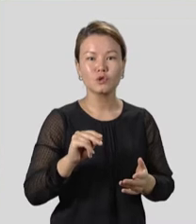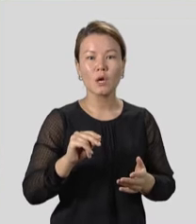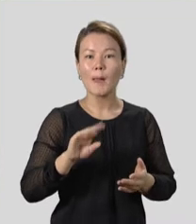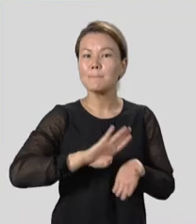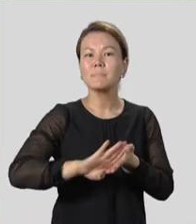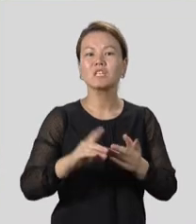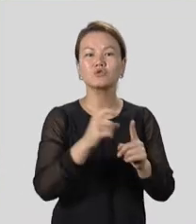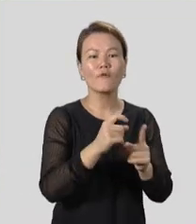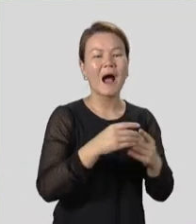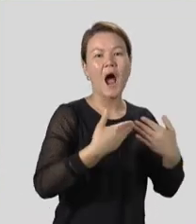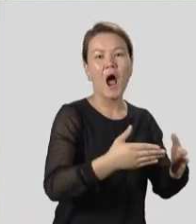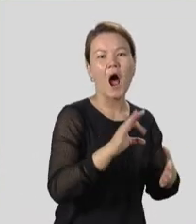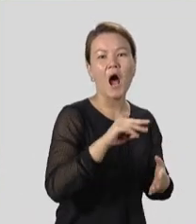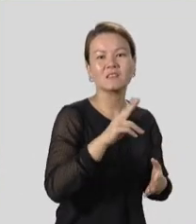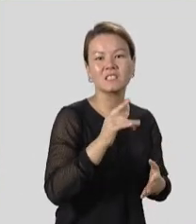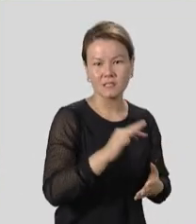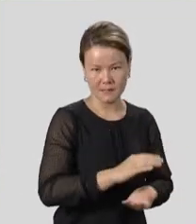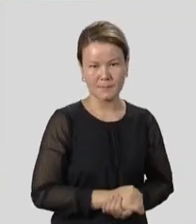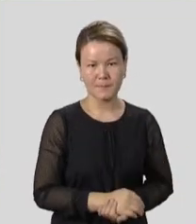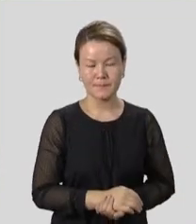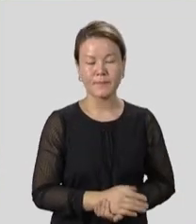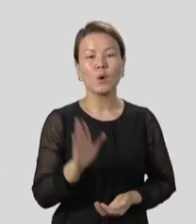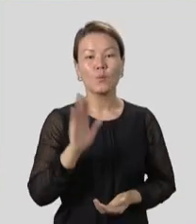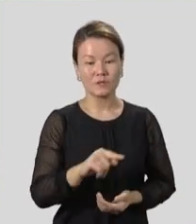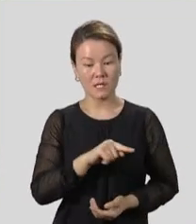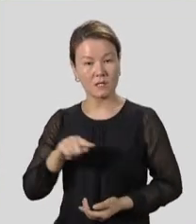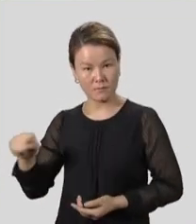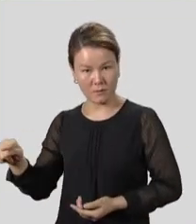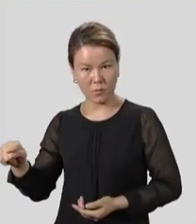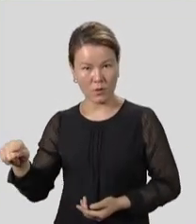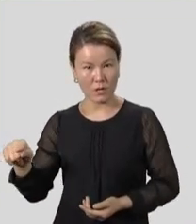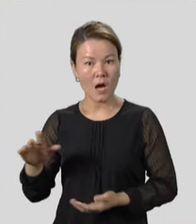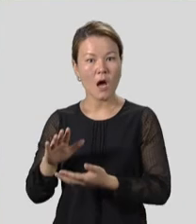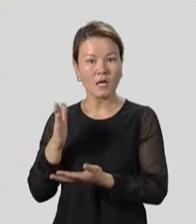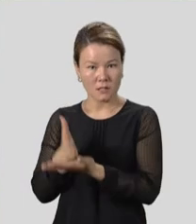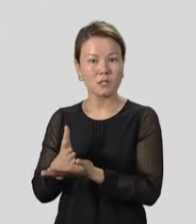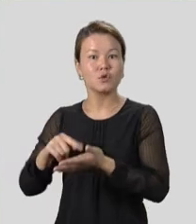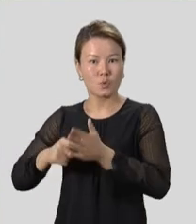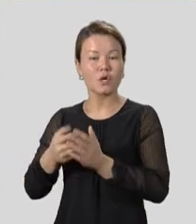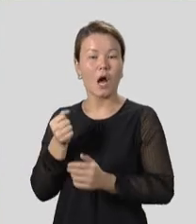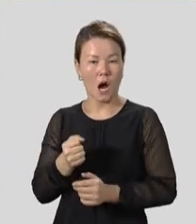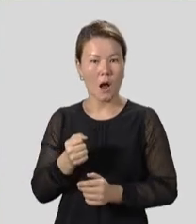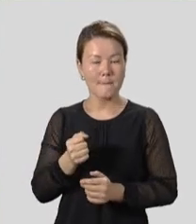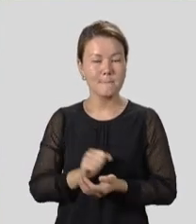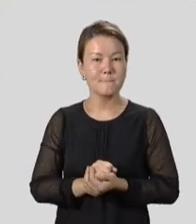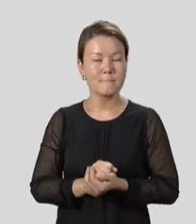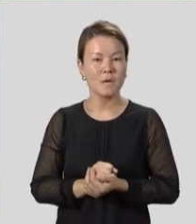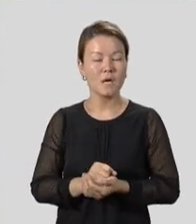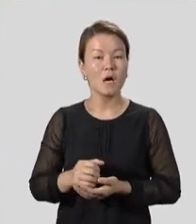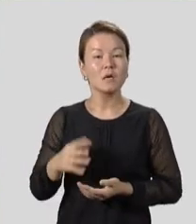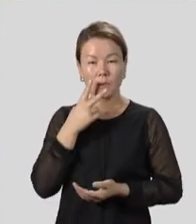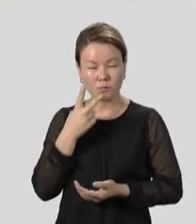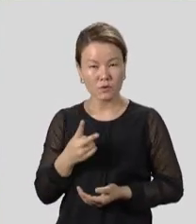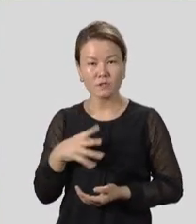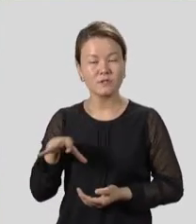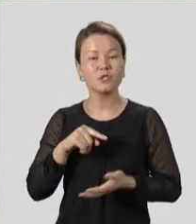прилагательного «открытый». Пусть на координатной прямой отмечена точка А. Рассмотрим все точки,